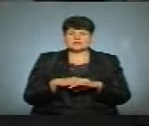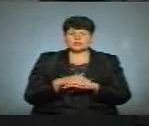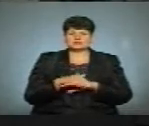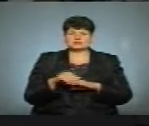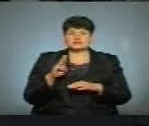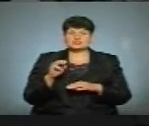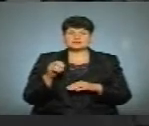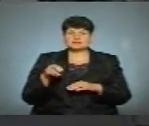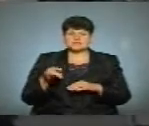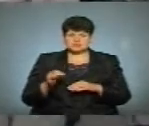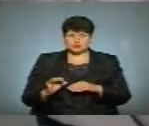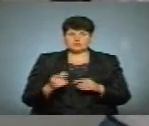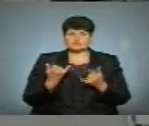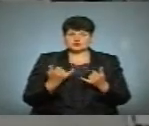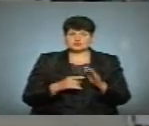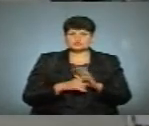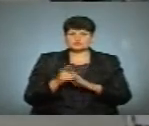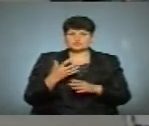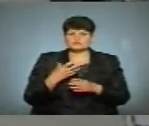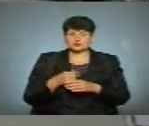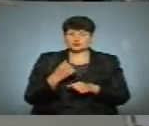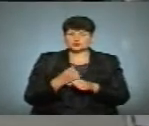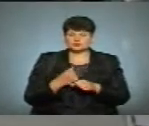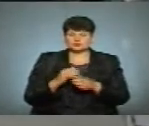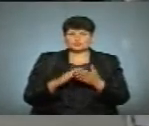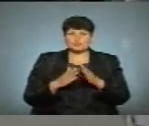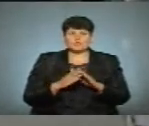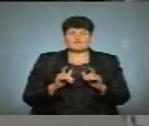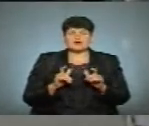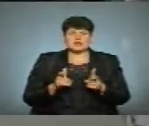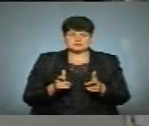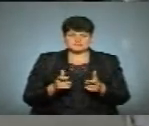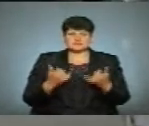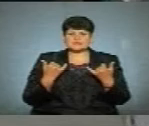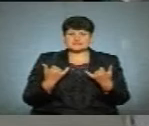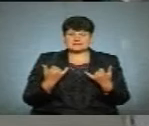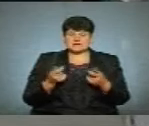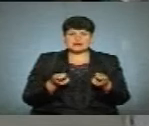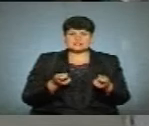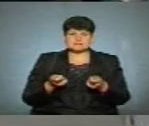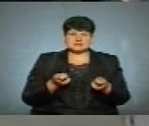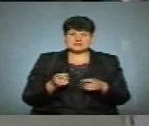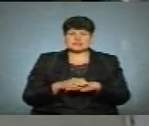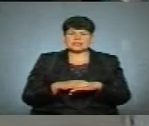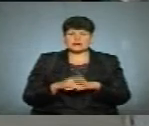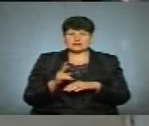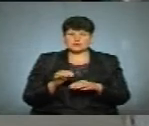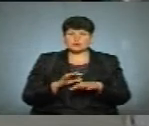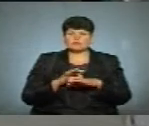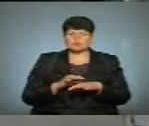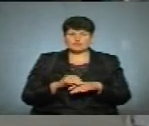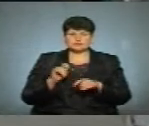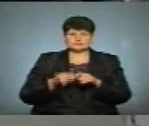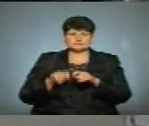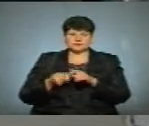Шептицького. Сьогодні він розпочав свою роботу в умовах карантину. Зараз адміністратор ринку проводить